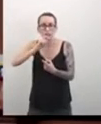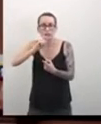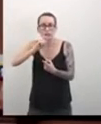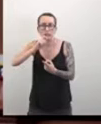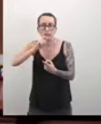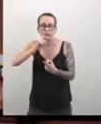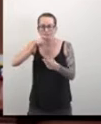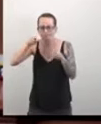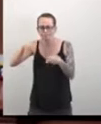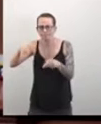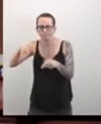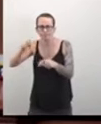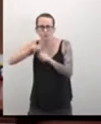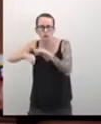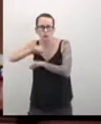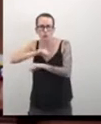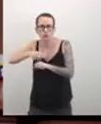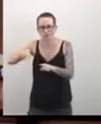sous-estimé.